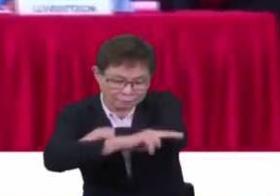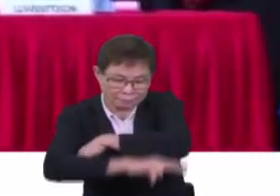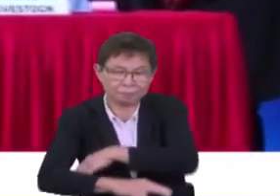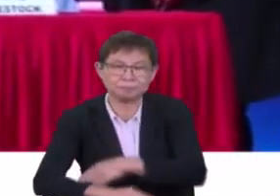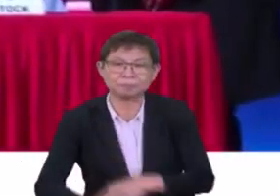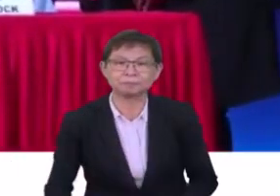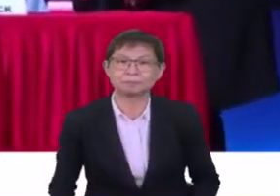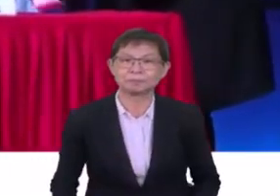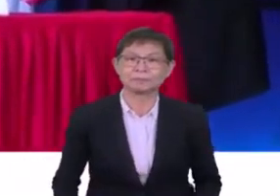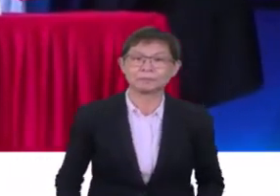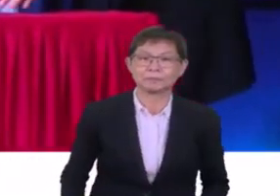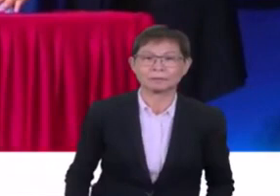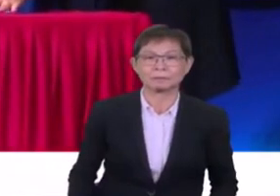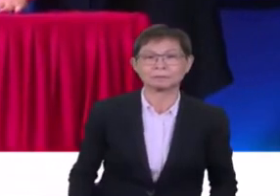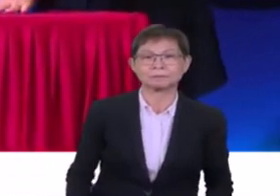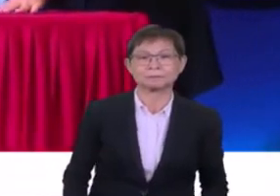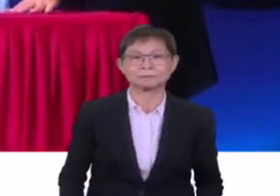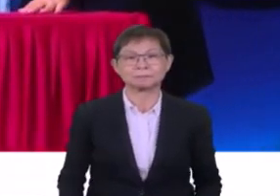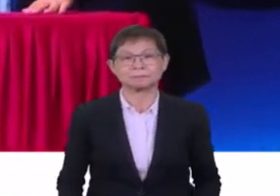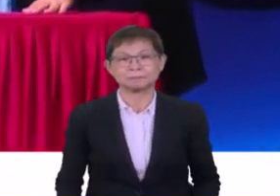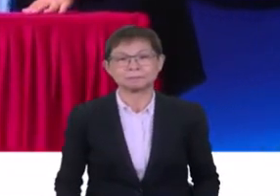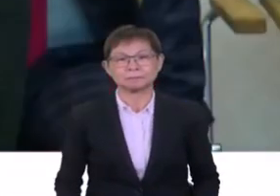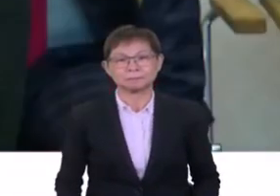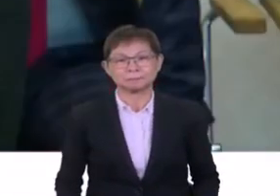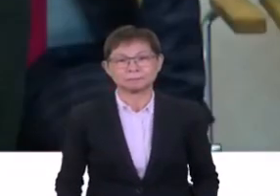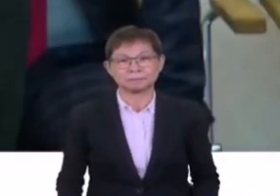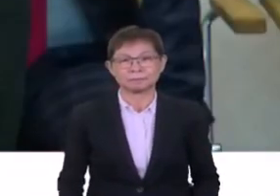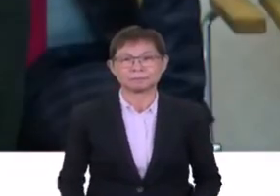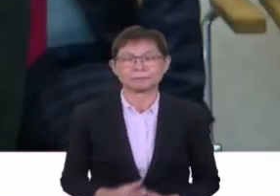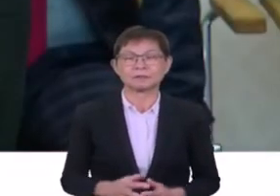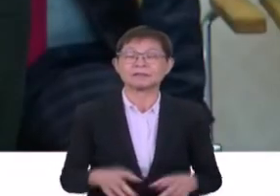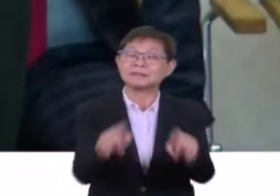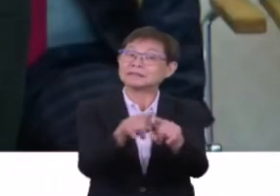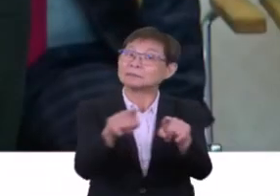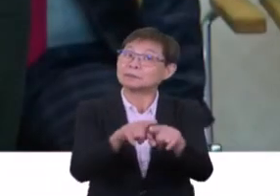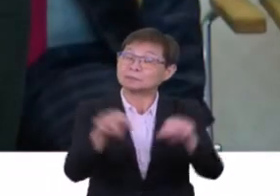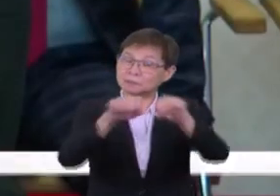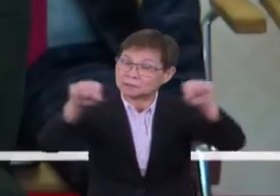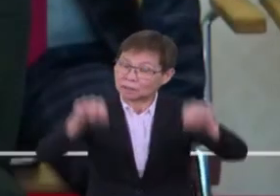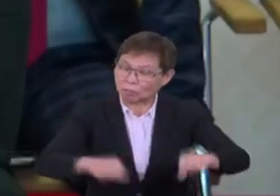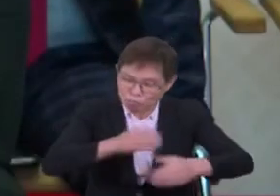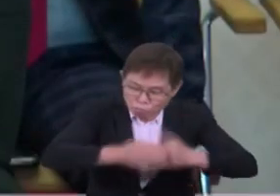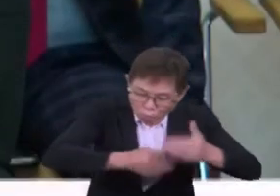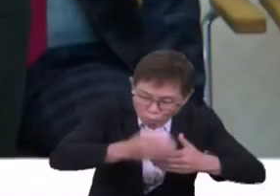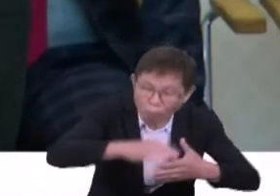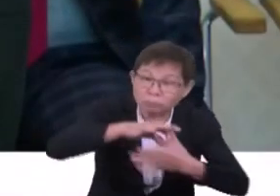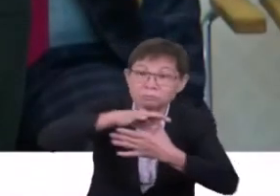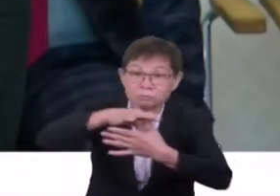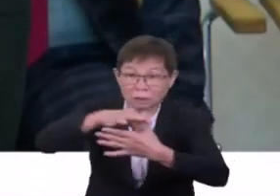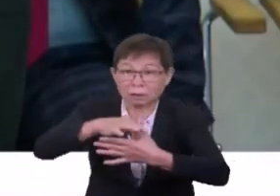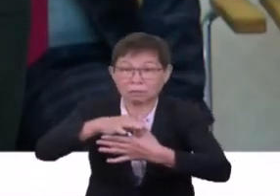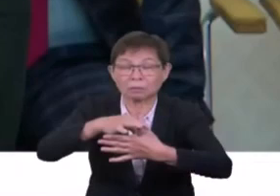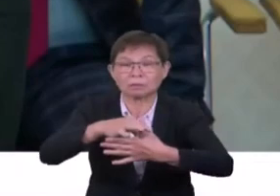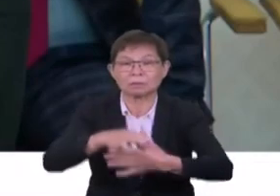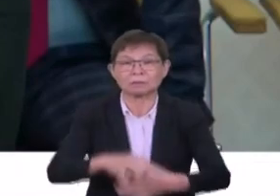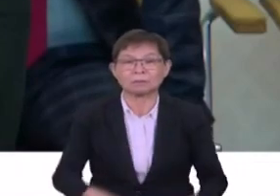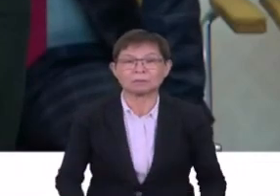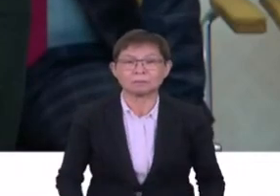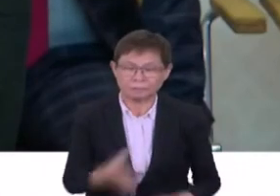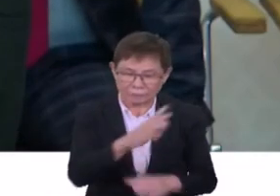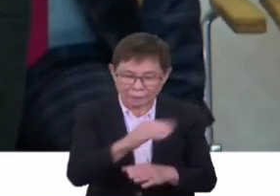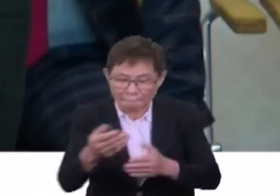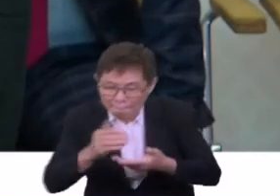hai hai Oh begitu juga sistem pemrosesan daging kita ini kita packing-packing